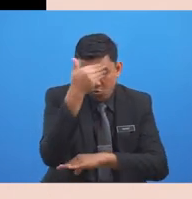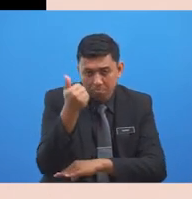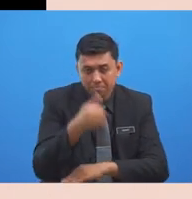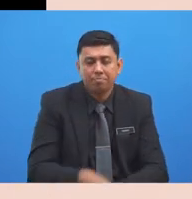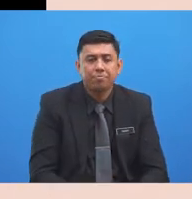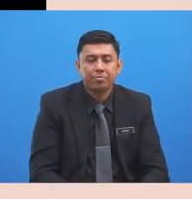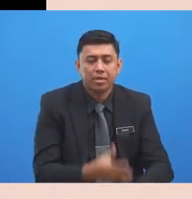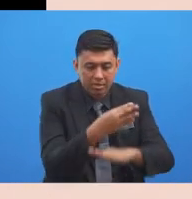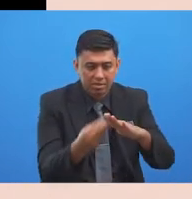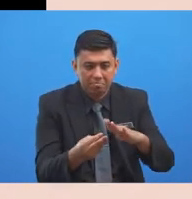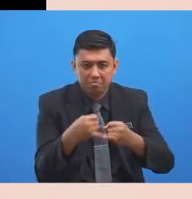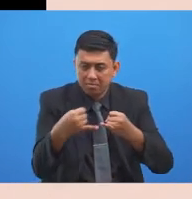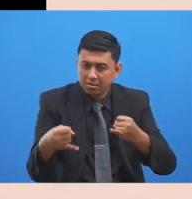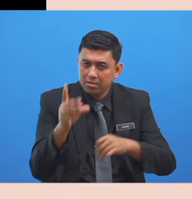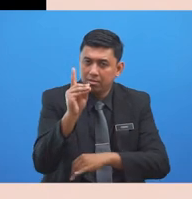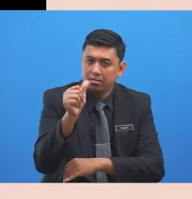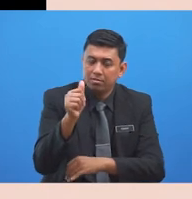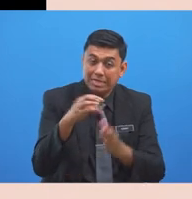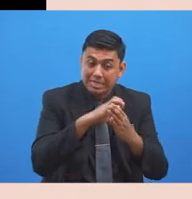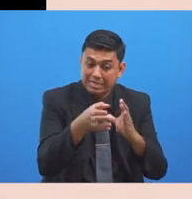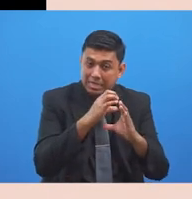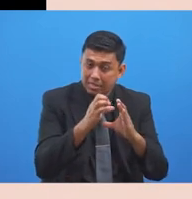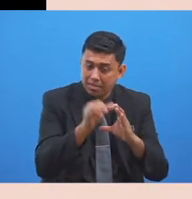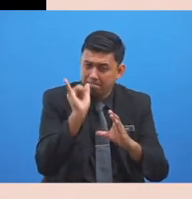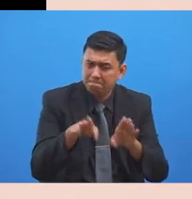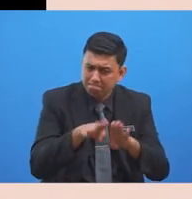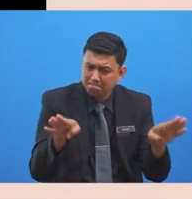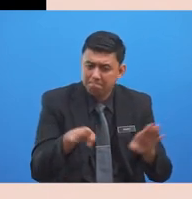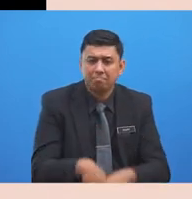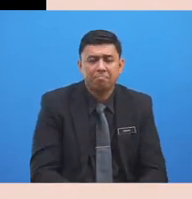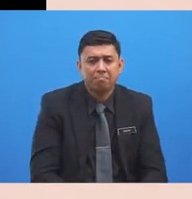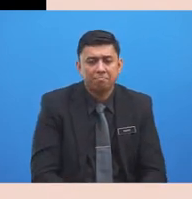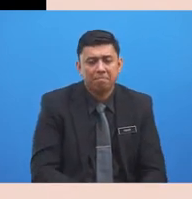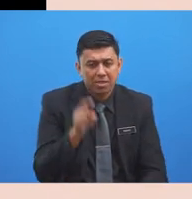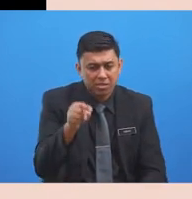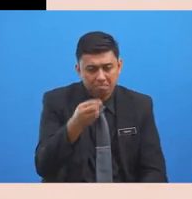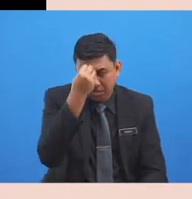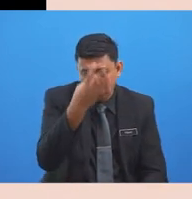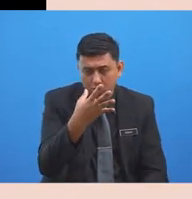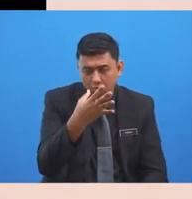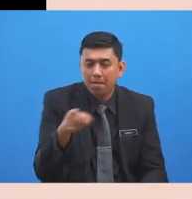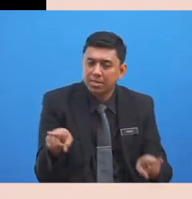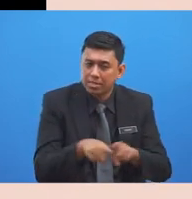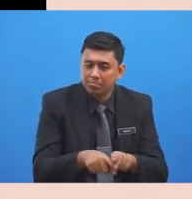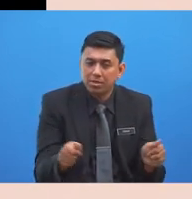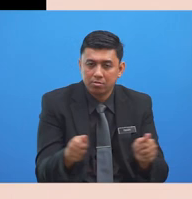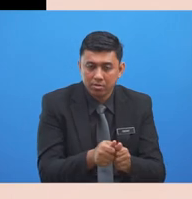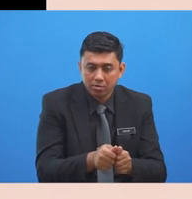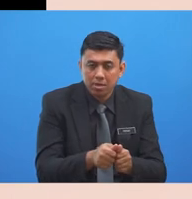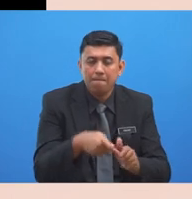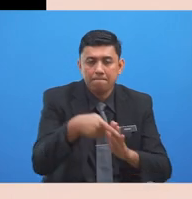input mempunyai jenis data yang berbeza yang perlu diisytiharkan bersama